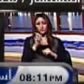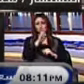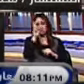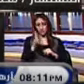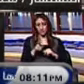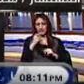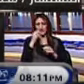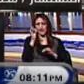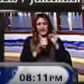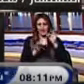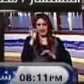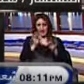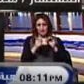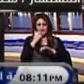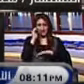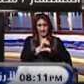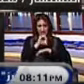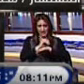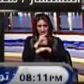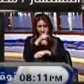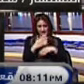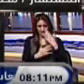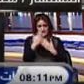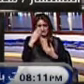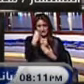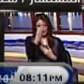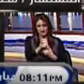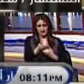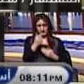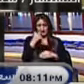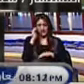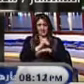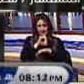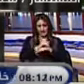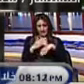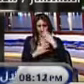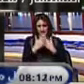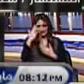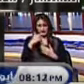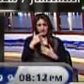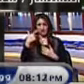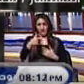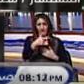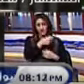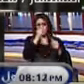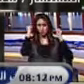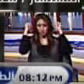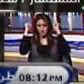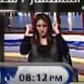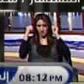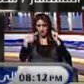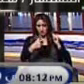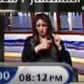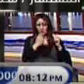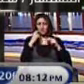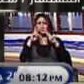النيابه تسلمت اي ادله جديده في قضيه قتل المتظاهرين؟ هو فعلا حضرتك النيابه لم تتسلم، ولكن النيابه قامت